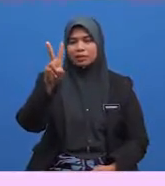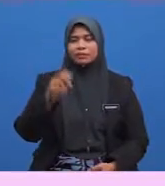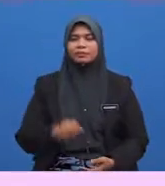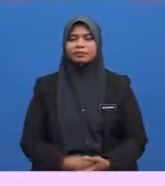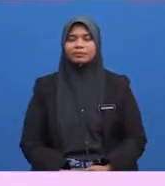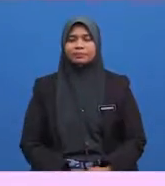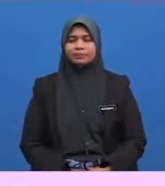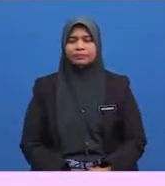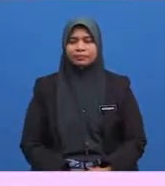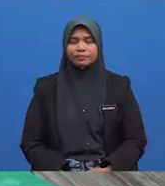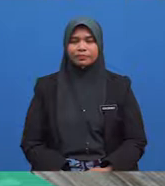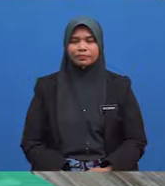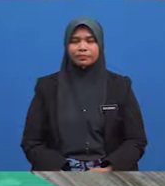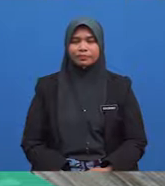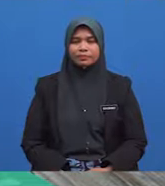3.142.